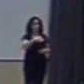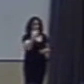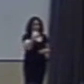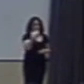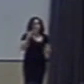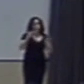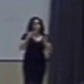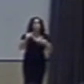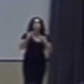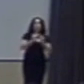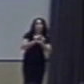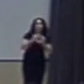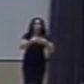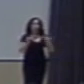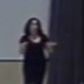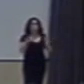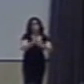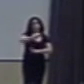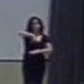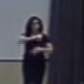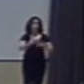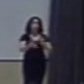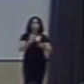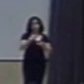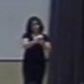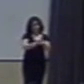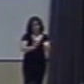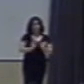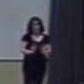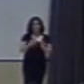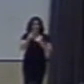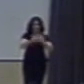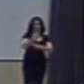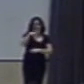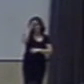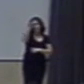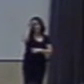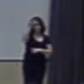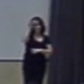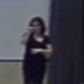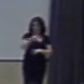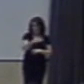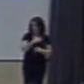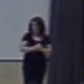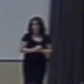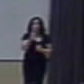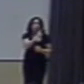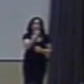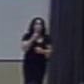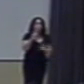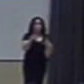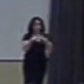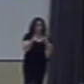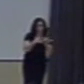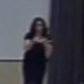som nosaltres qui podem escriure-ho, no? I aquesta és una mica la filosofia, és a dir, que el compromís personal de la nostra implicació